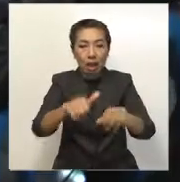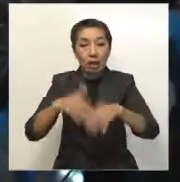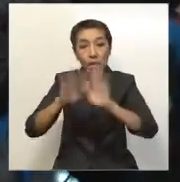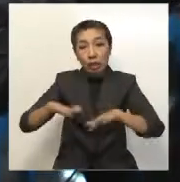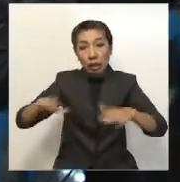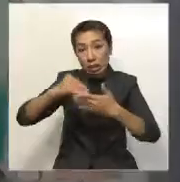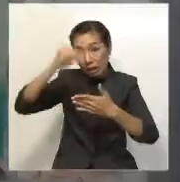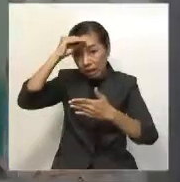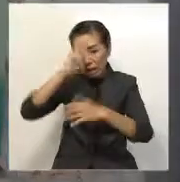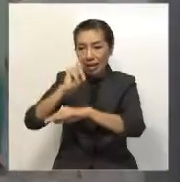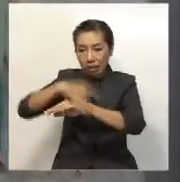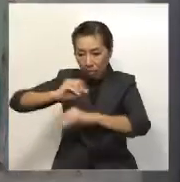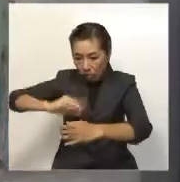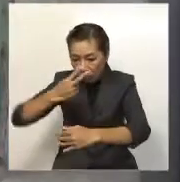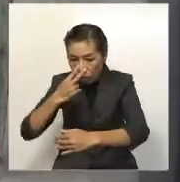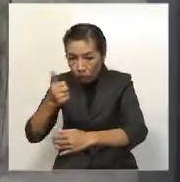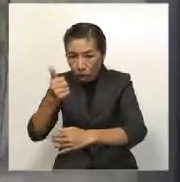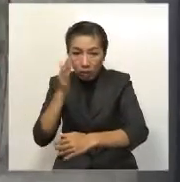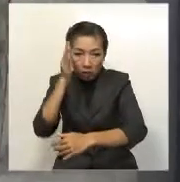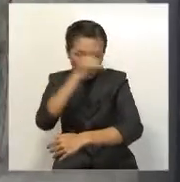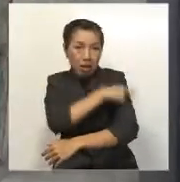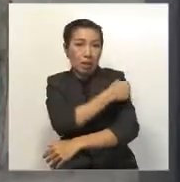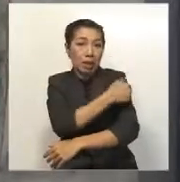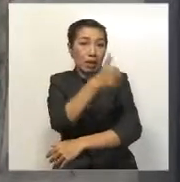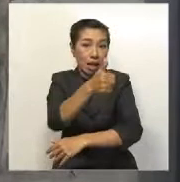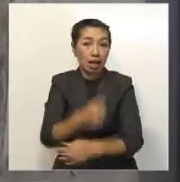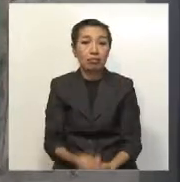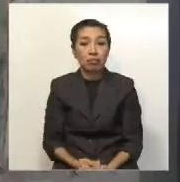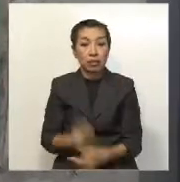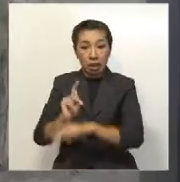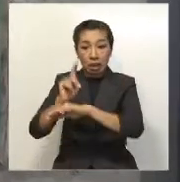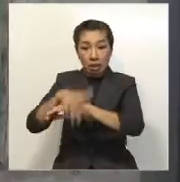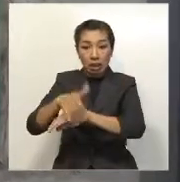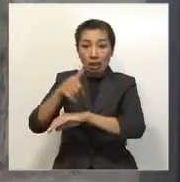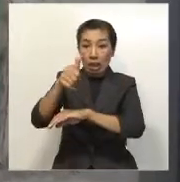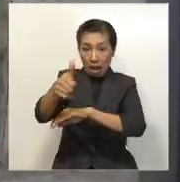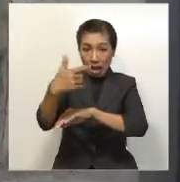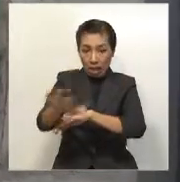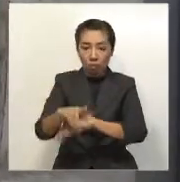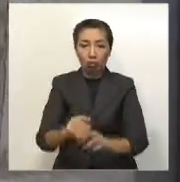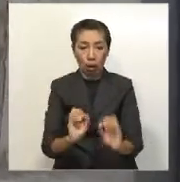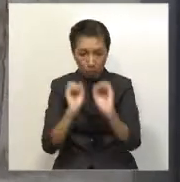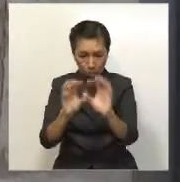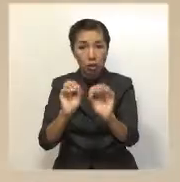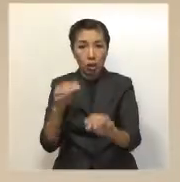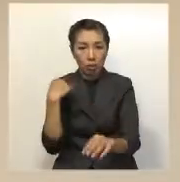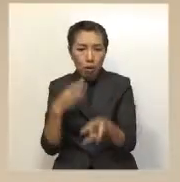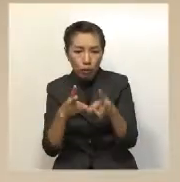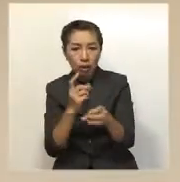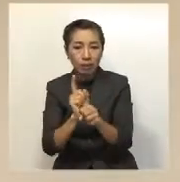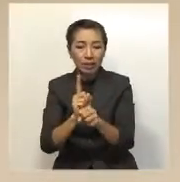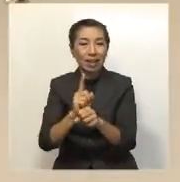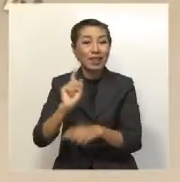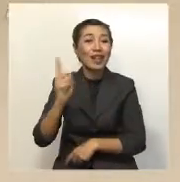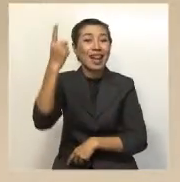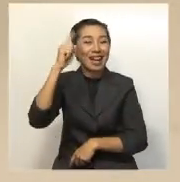ึษาะทสำคญใอนาคตsud nay เรื่องของการแ distinguและไมไดtalตดเฉเฉยนะครบติดและไปสอนเขาด้วยนะครเพาว่าตอนแก